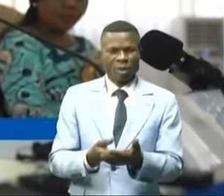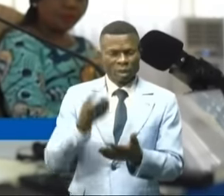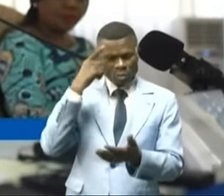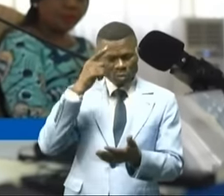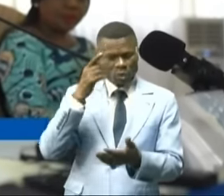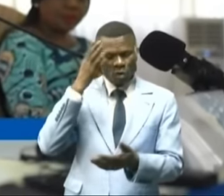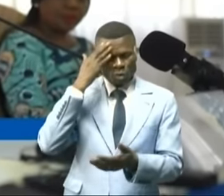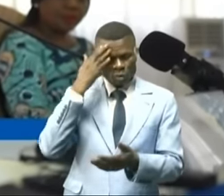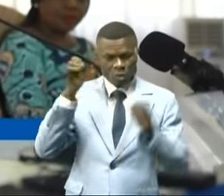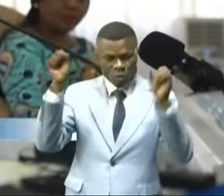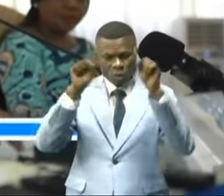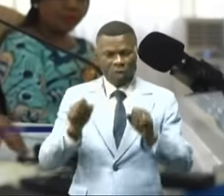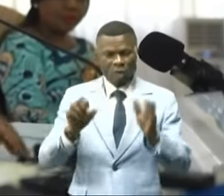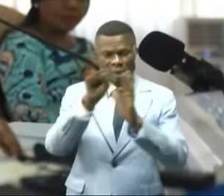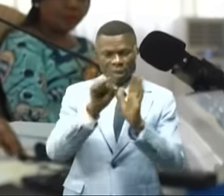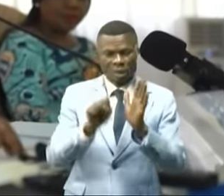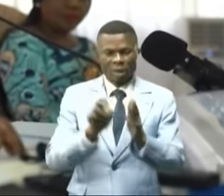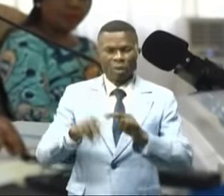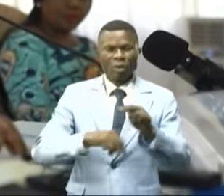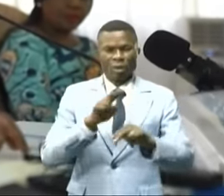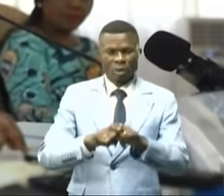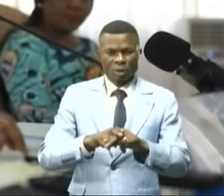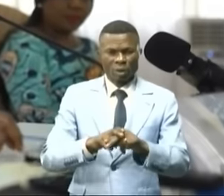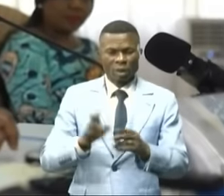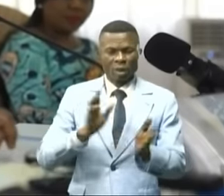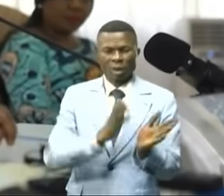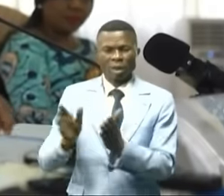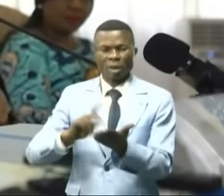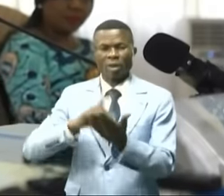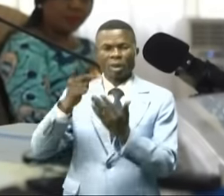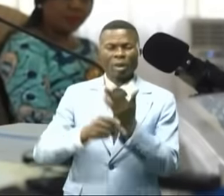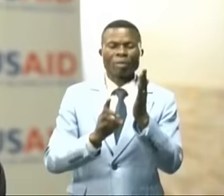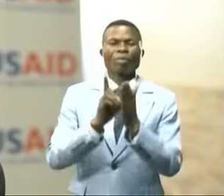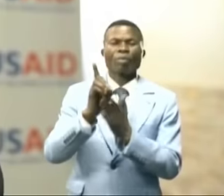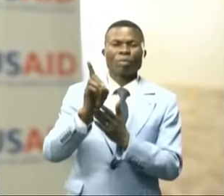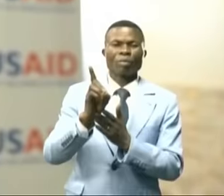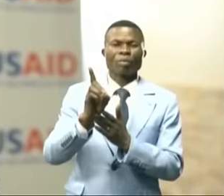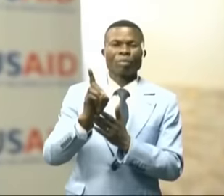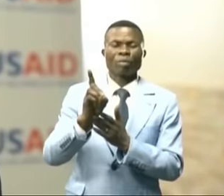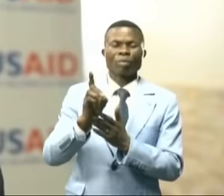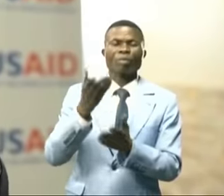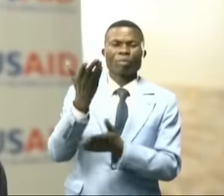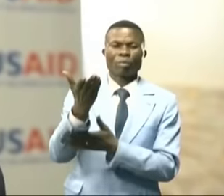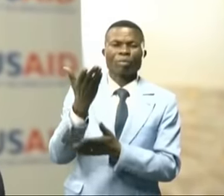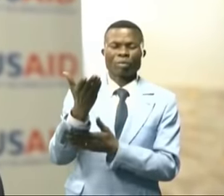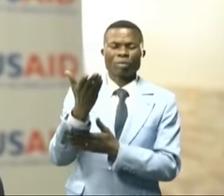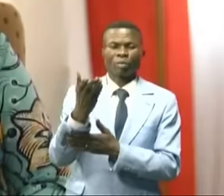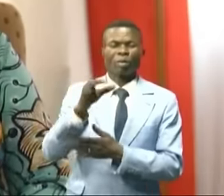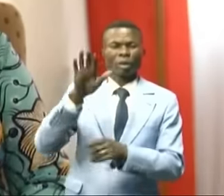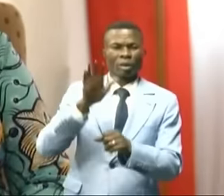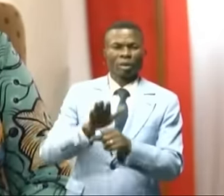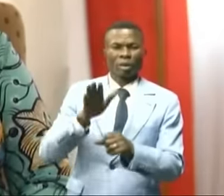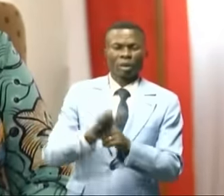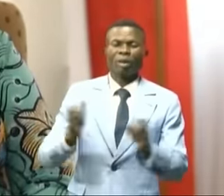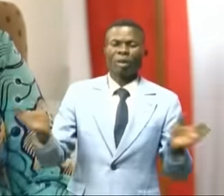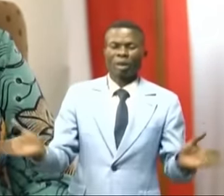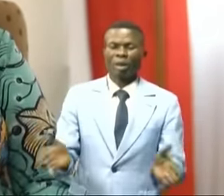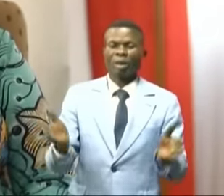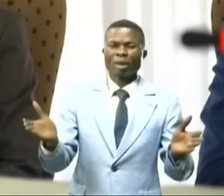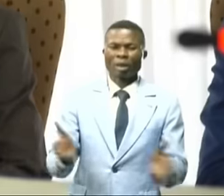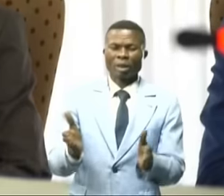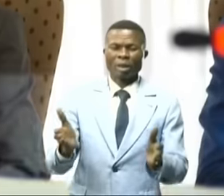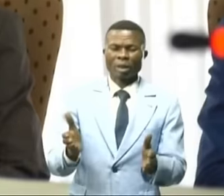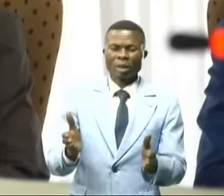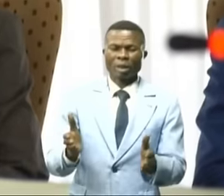notre système statistique national et de la planification du développement qui appelle à être davantage renforcé par